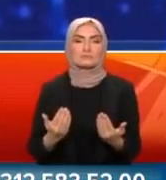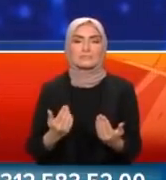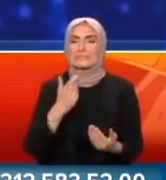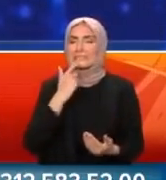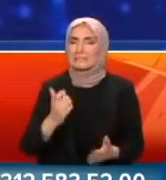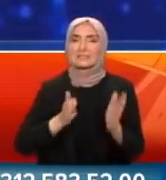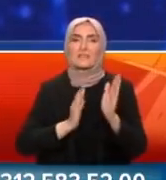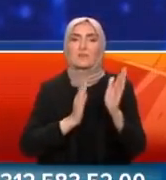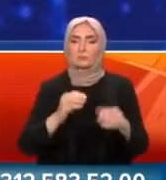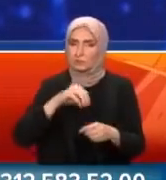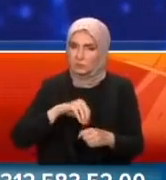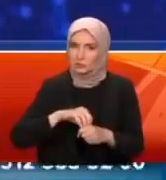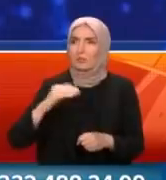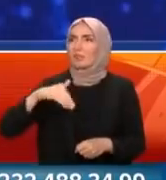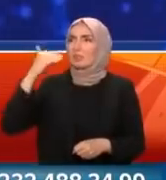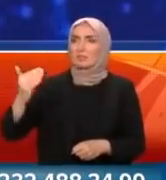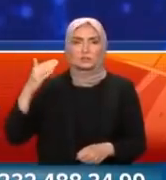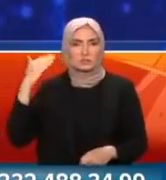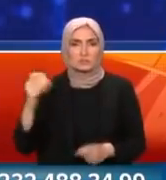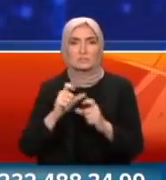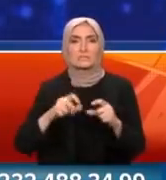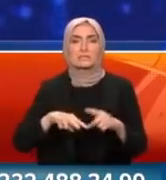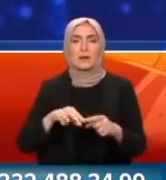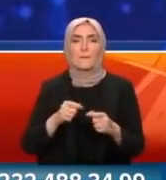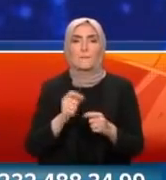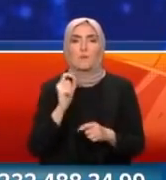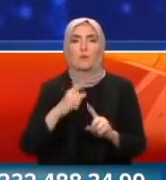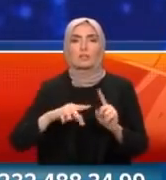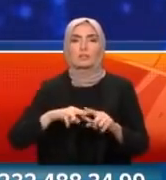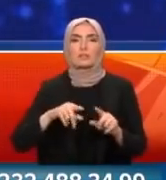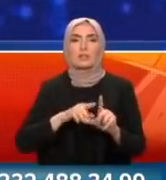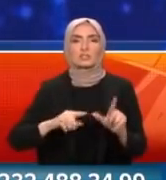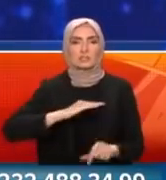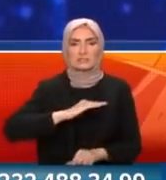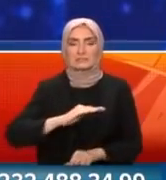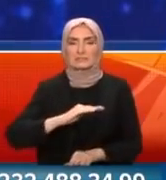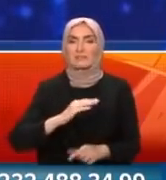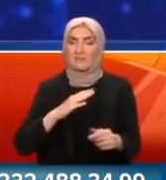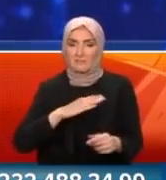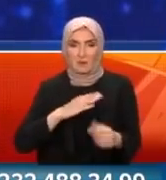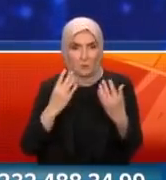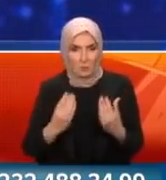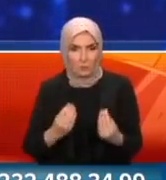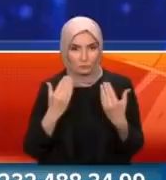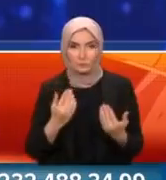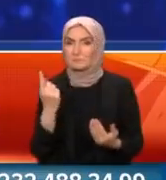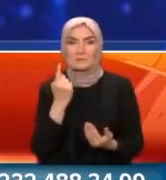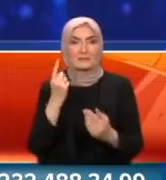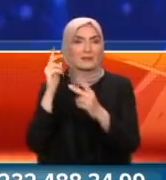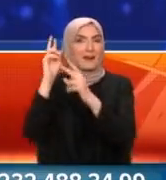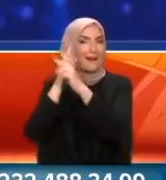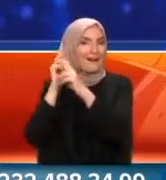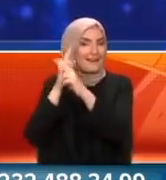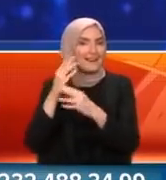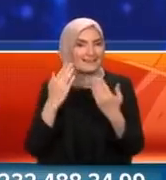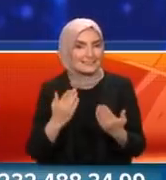içerden ve dışarıdan sabotajlara maruz kalmış bir hayalin gerçeğe dönüşmesi karşısında